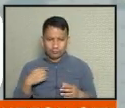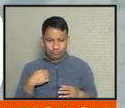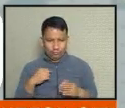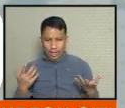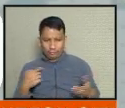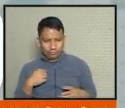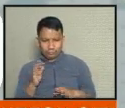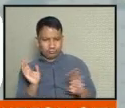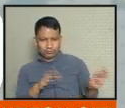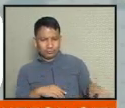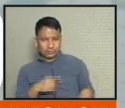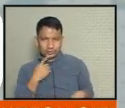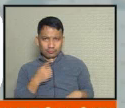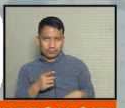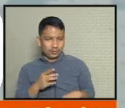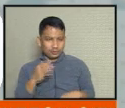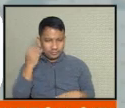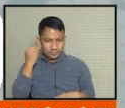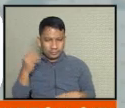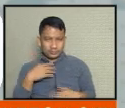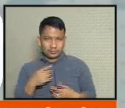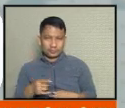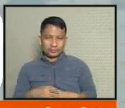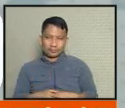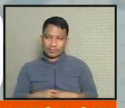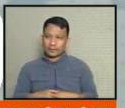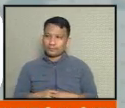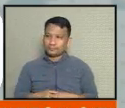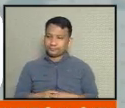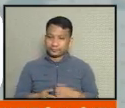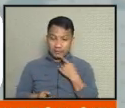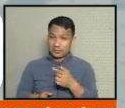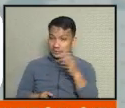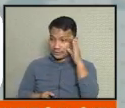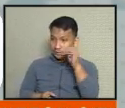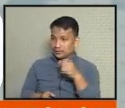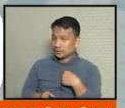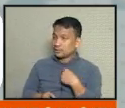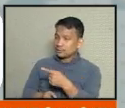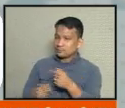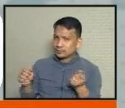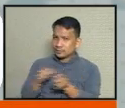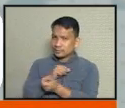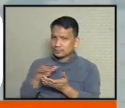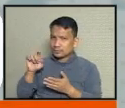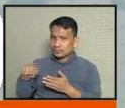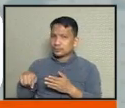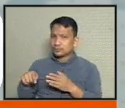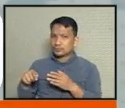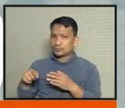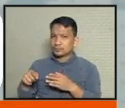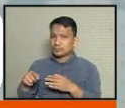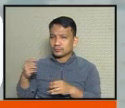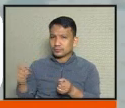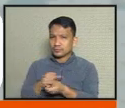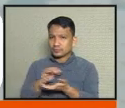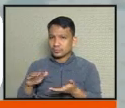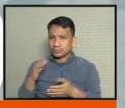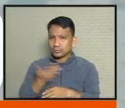akong intention doon. Ano? Ang sinira mo, ang yung mga anak mo maliliit, nandun na sa Surigao? Kausapin mo yung asawa